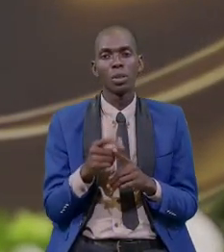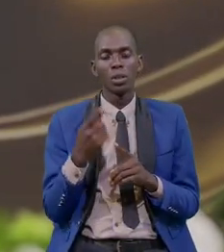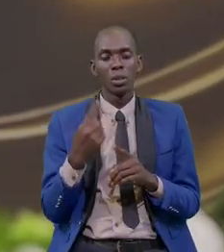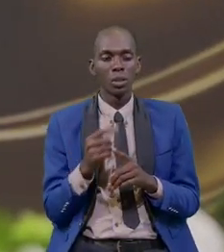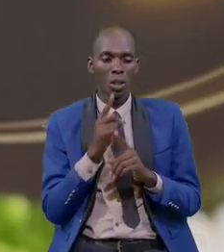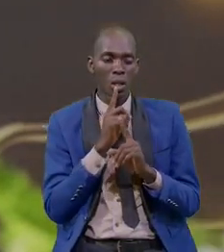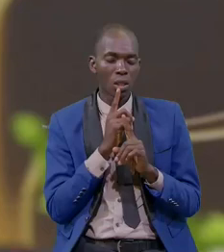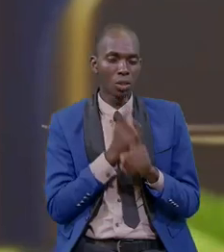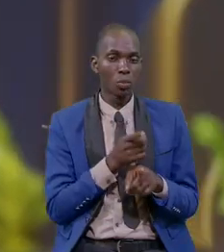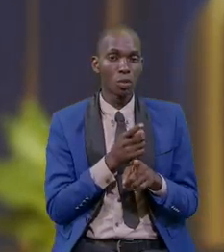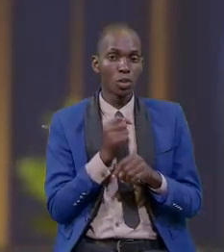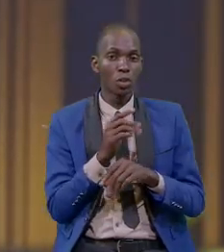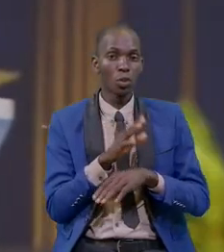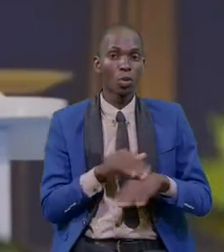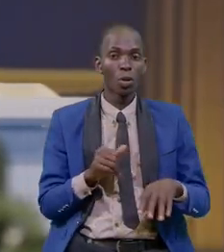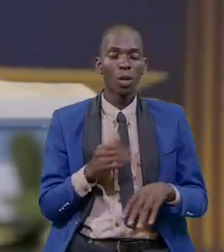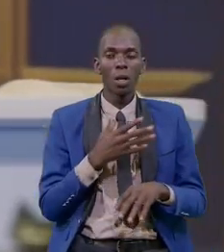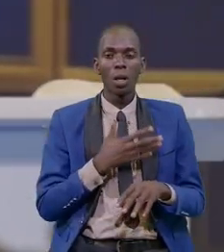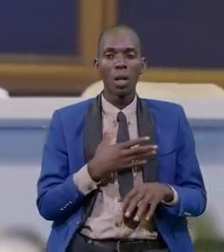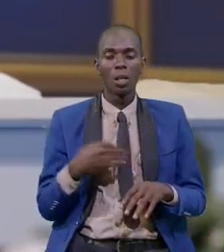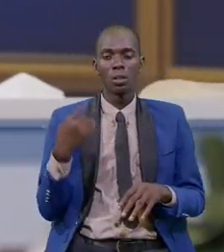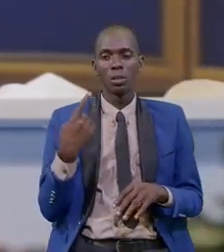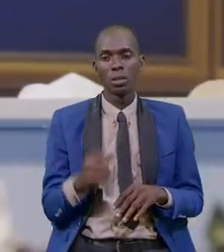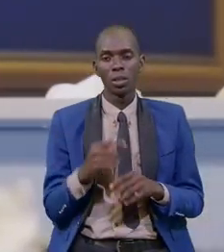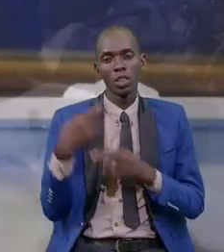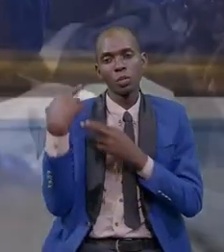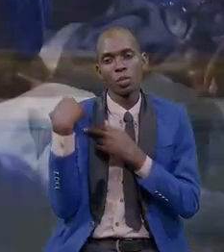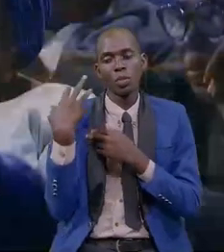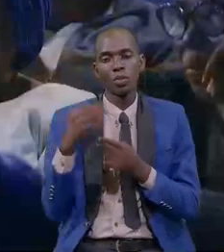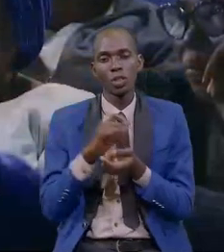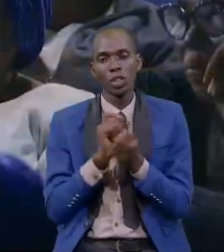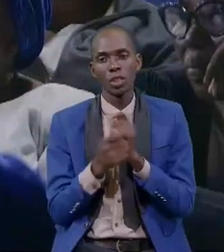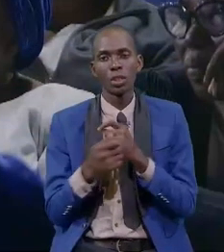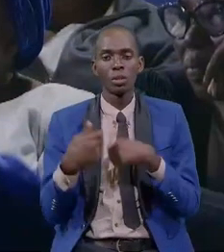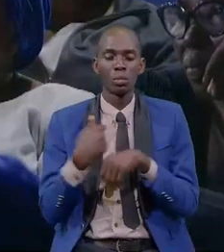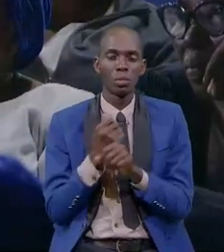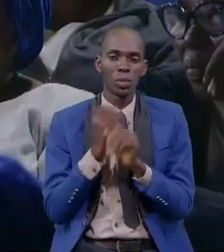la responsabilité d'un acteur de changement. Nous allons le faire.